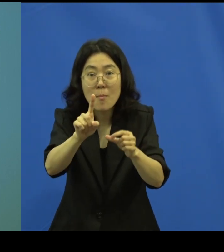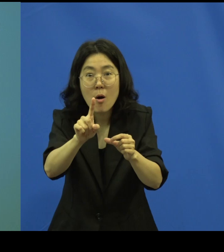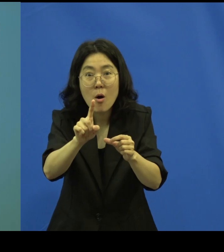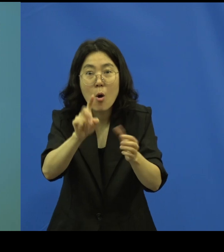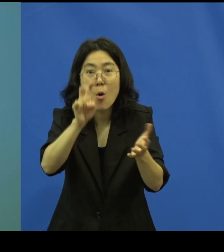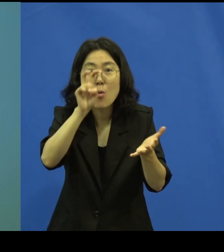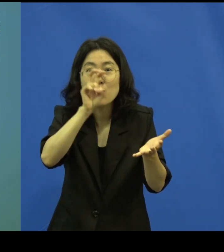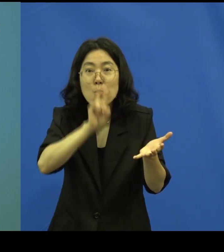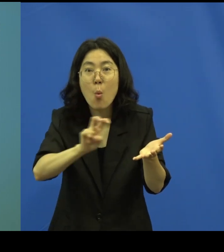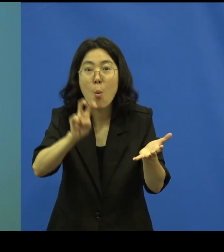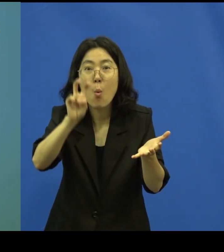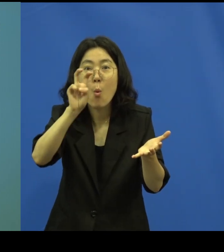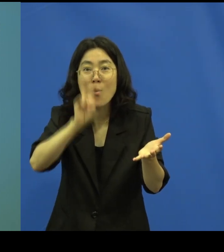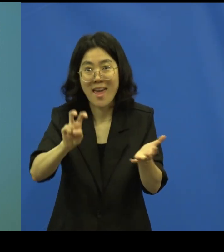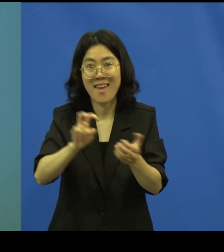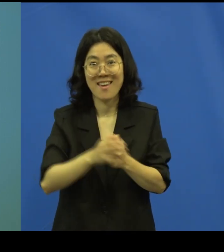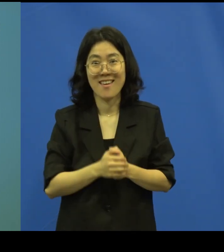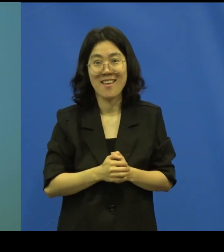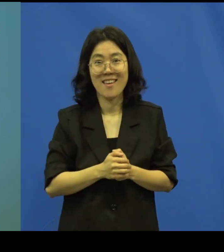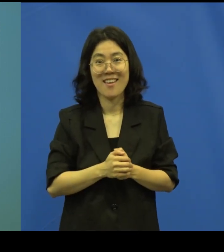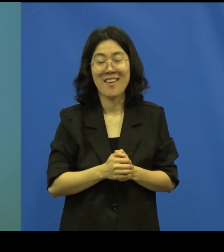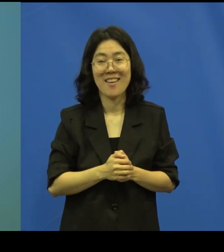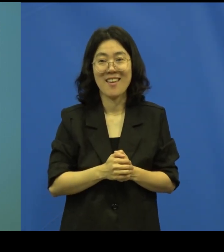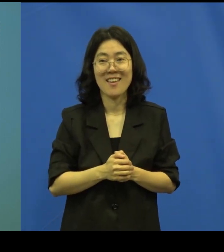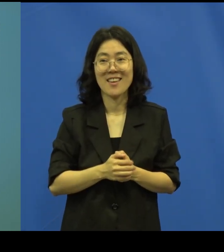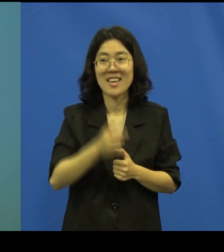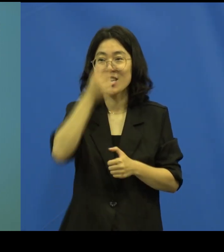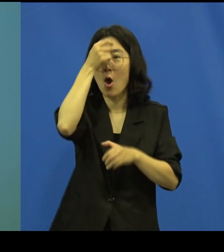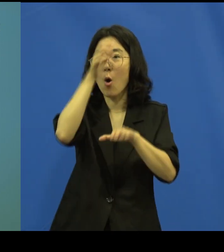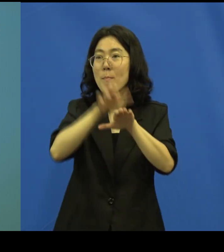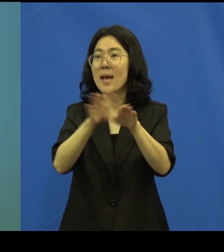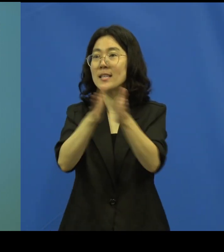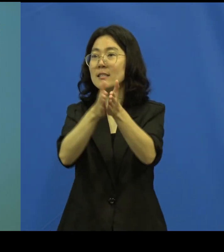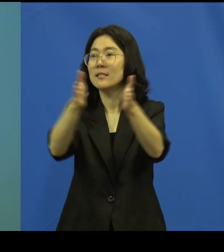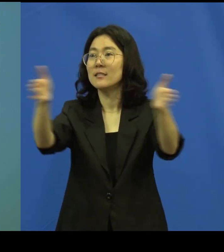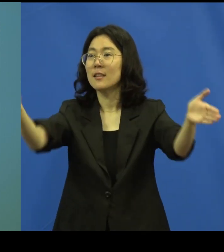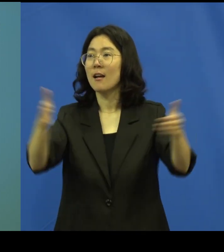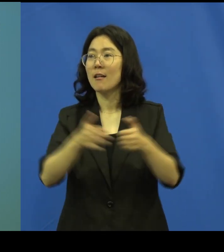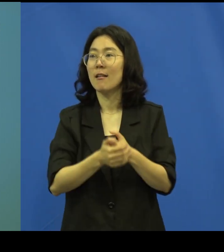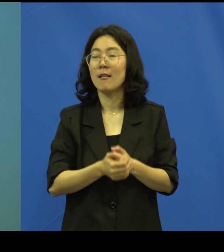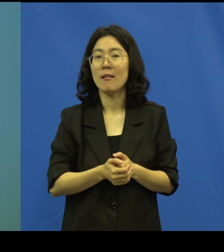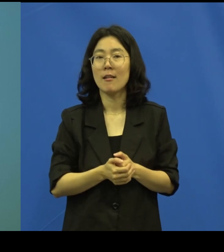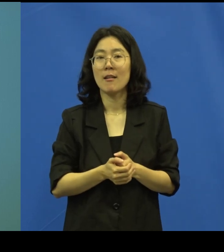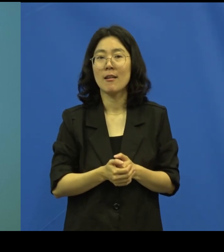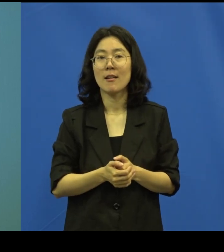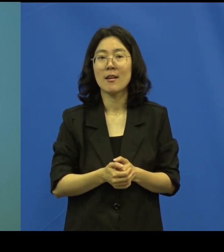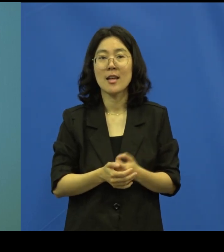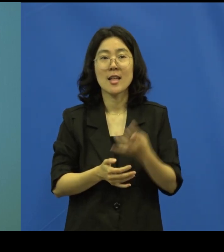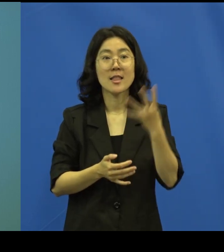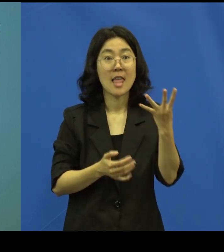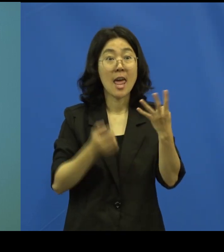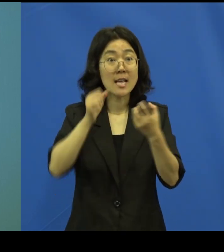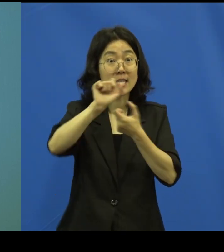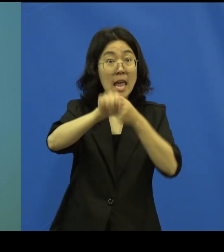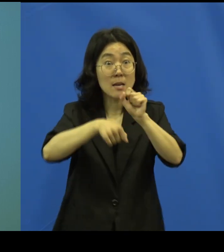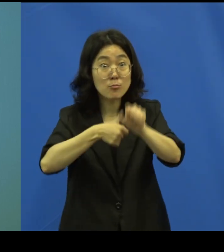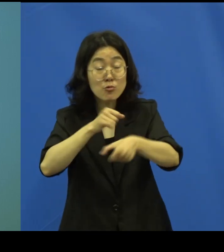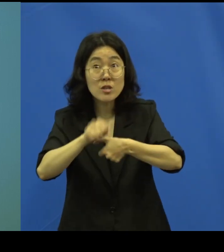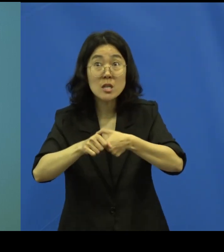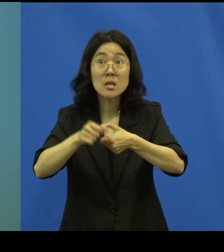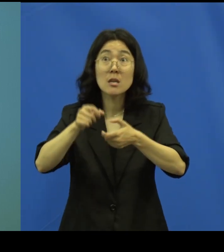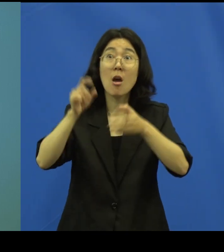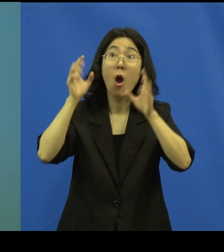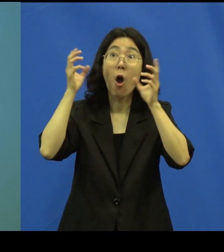가장 위대한 노래, 경배가 시작이 되고 있습니다. 그래서 내 생물이 보좌에 계신 어린 양 앞에